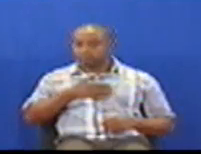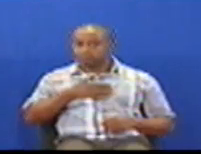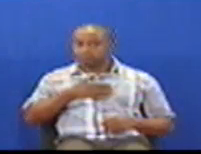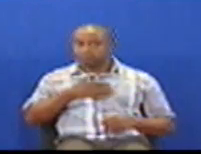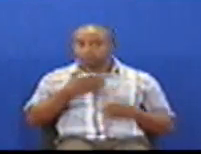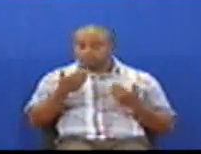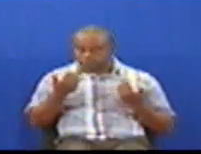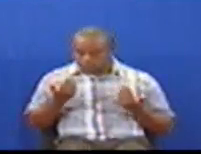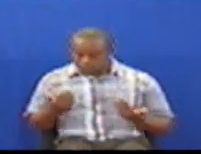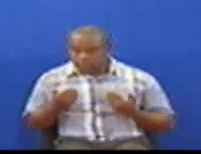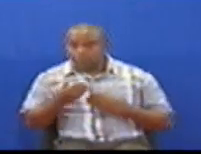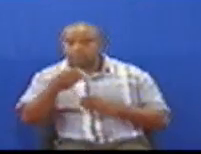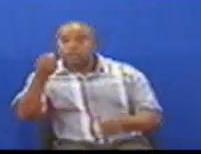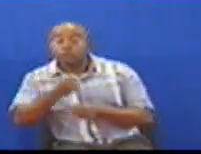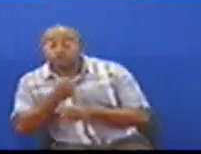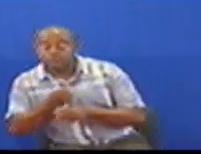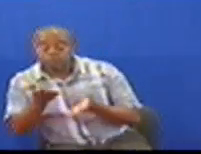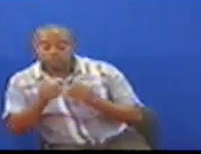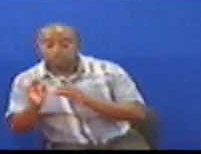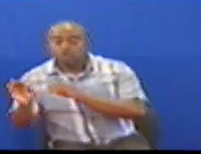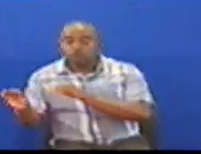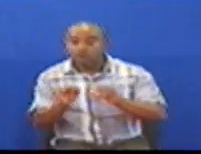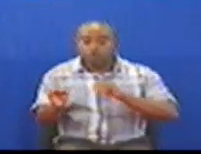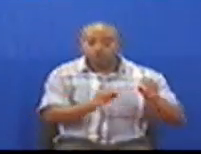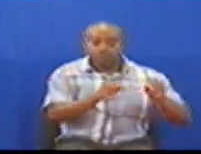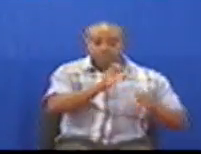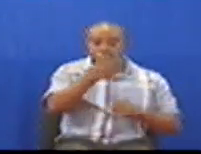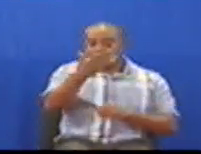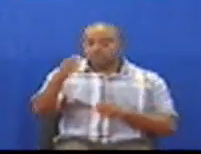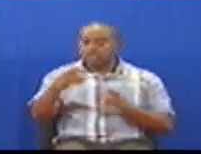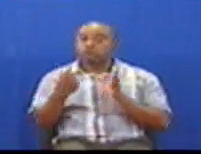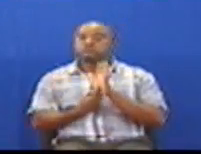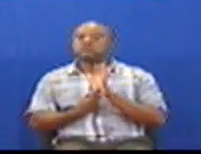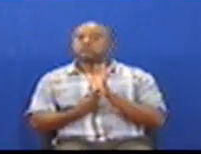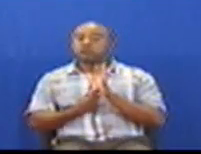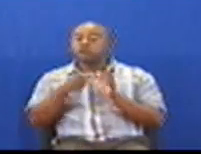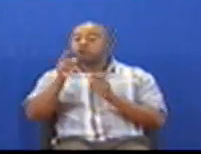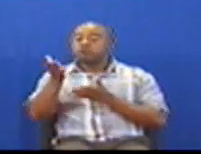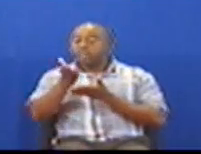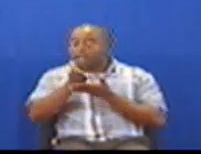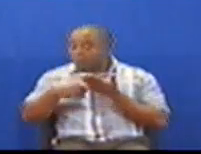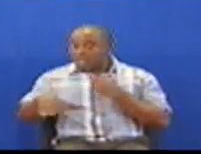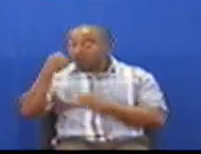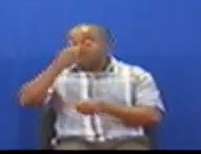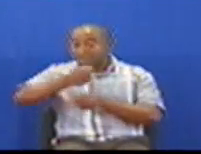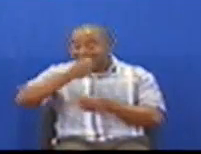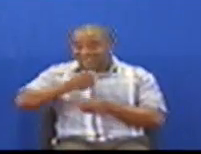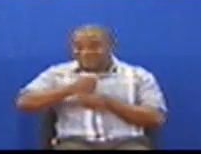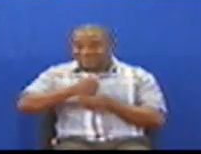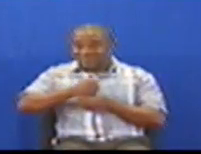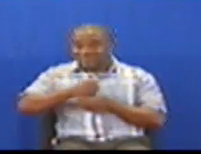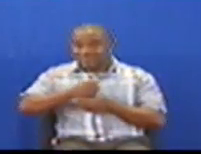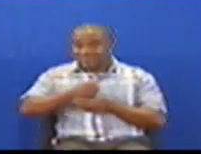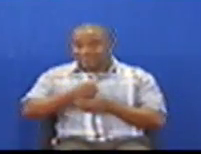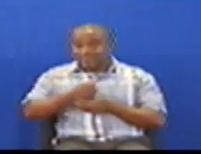watumishi wanatakiwa waweze kuhama baada ya miaka 5 au 6. Lakini kuna baadhi ya watumishi katika baadhi ya halmashauri zetu ni kwamba